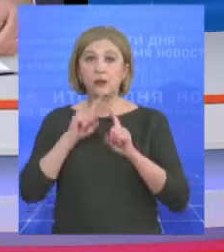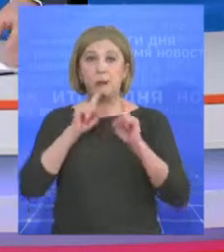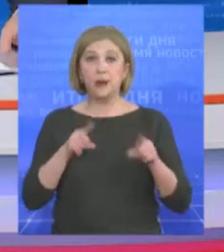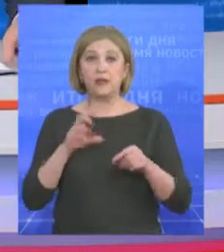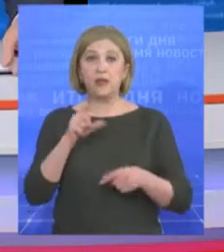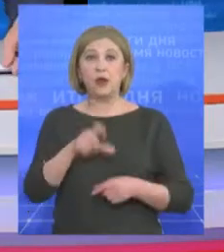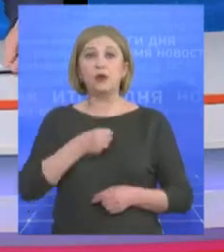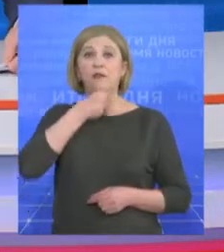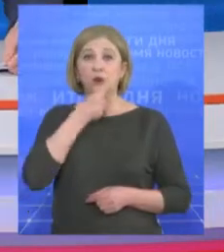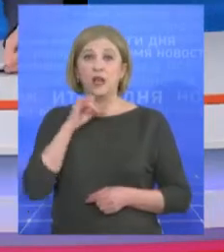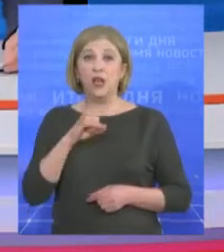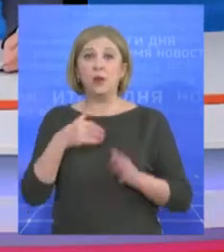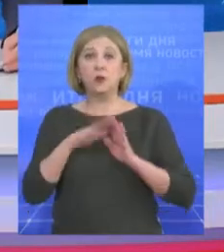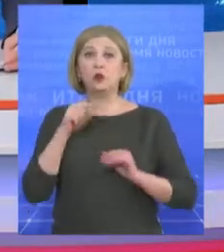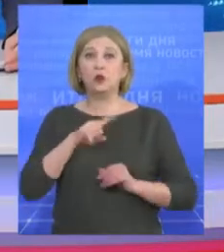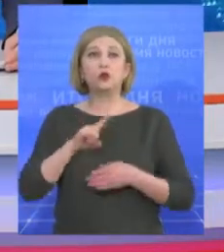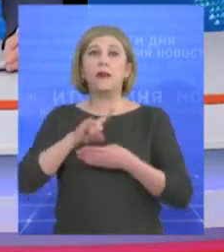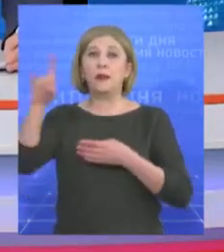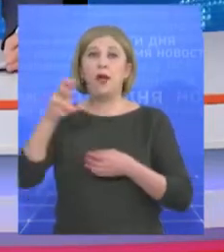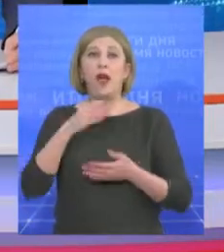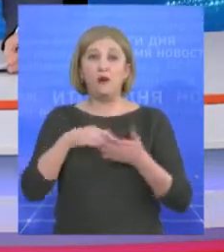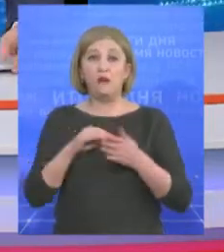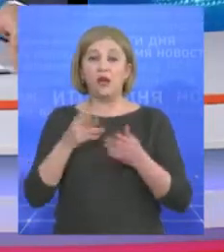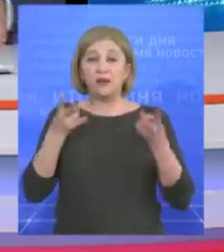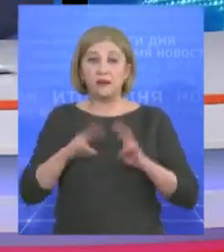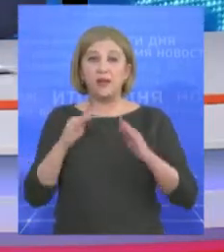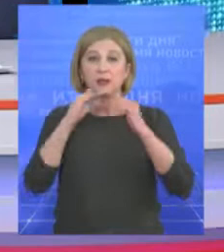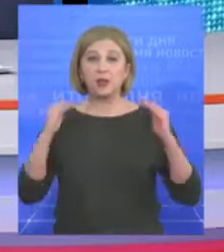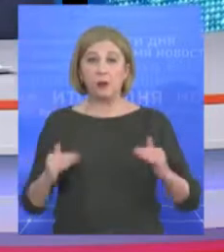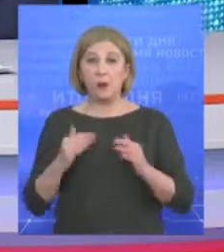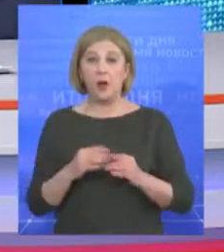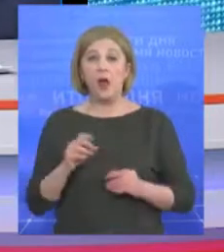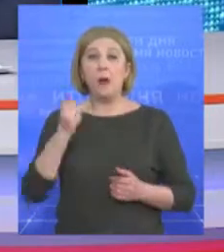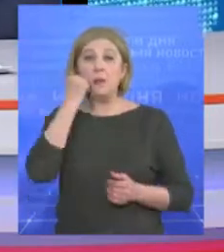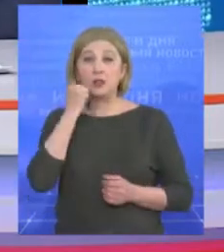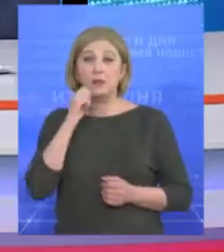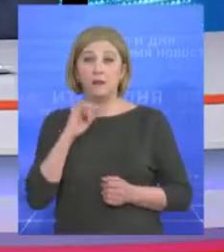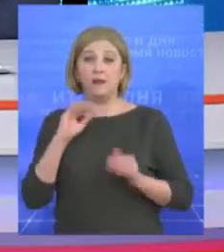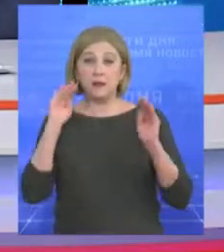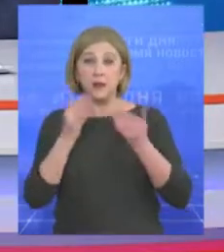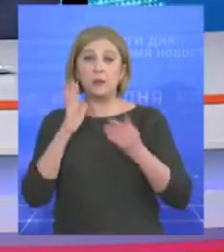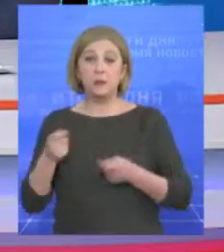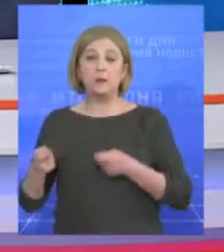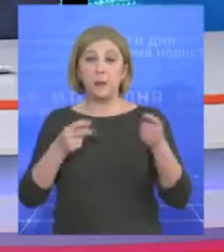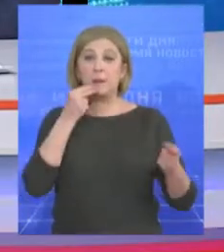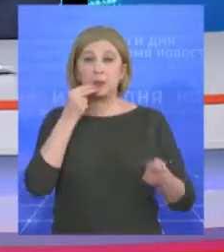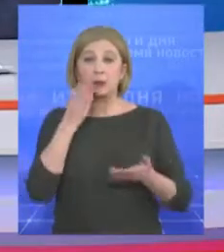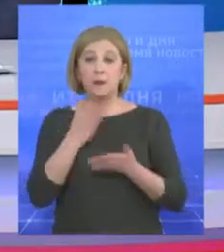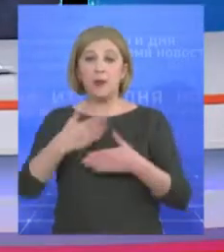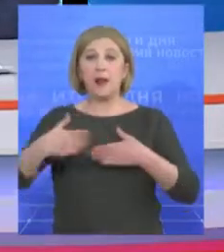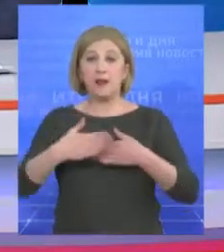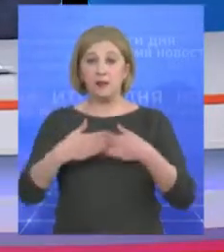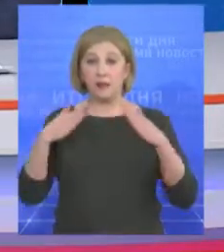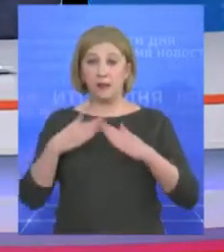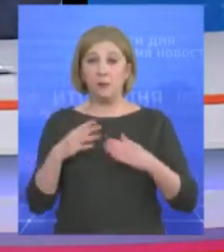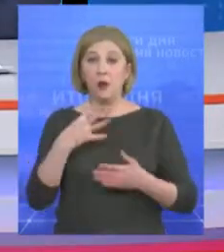Вирус особенно опасен для людей в возрасте. Им лучше не то, что не летать, а вовсе оставаться дома. Пожилым южноуральцам на время самоизоляции будут доставлять продукты прямо к